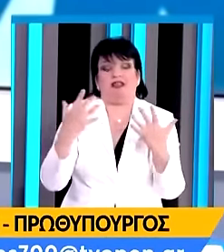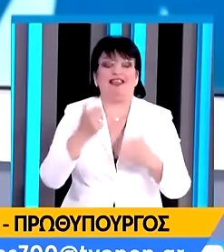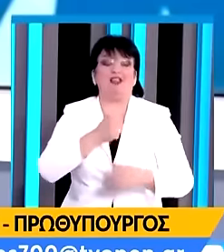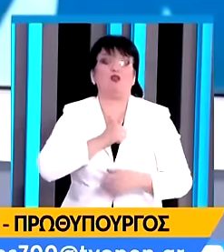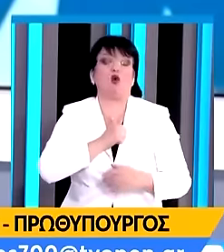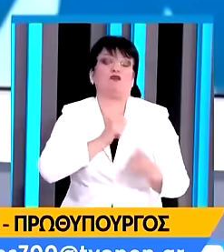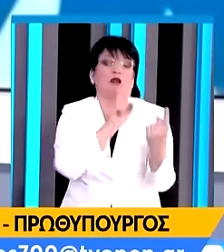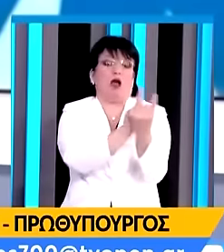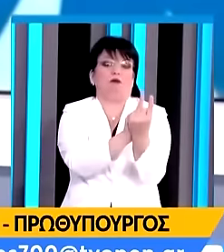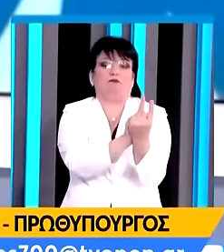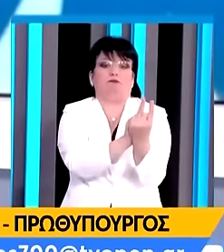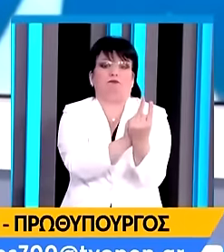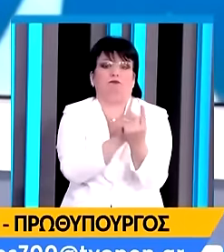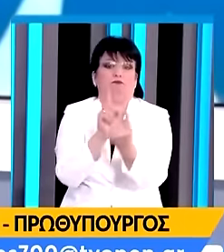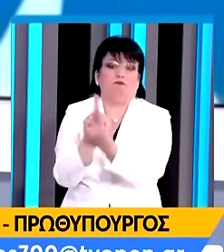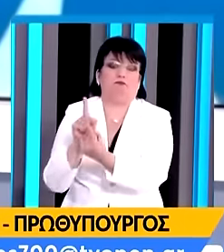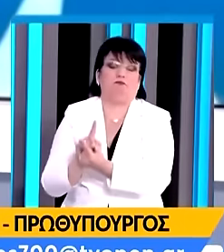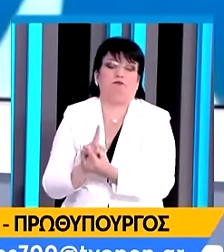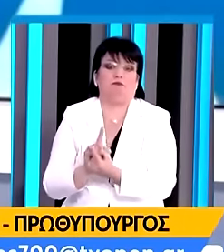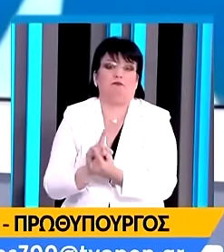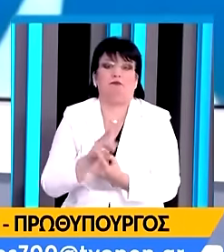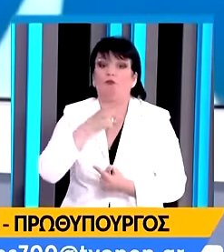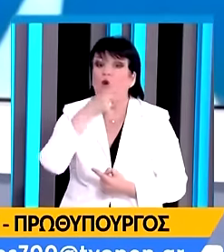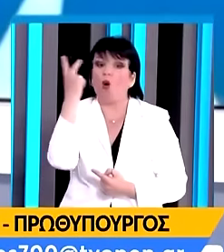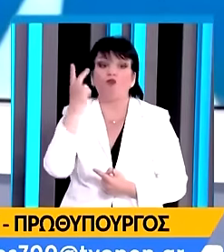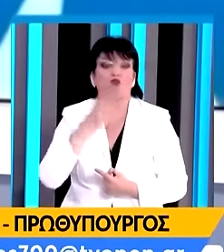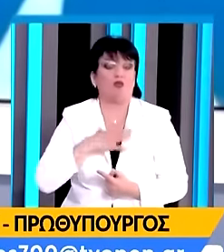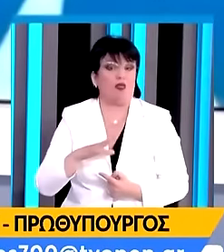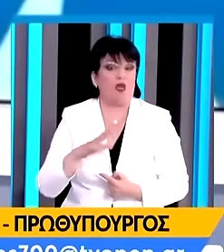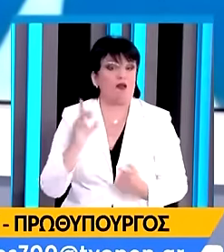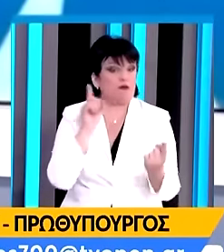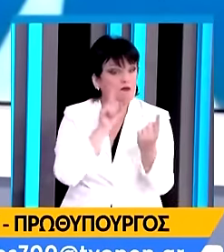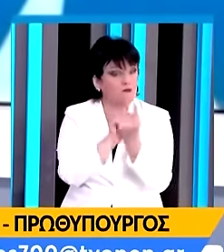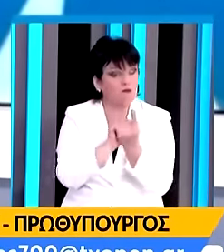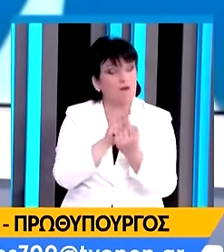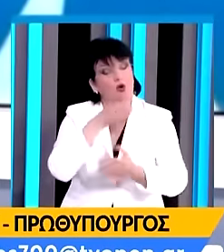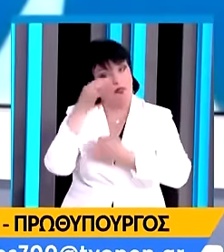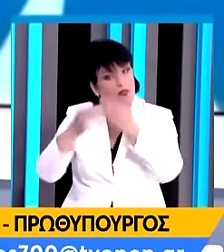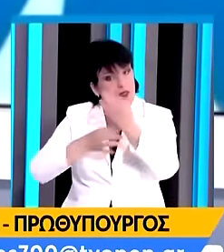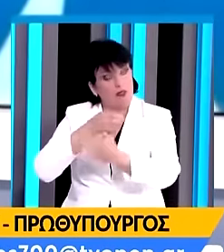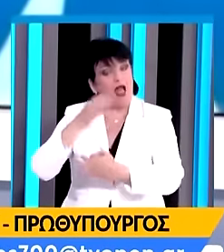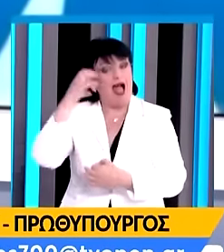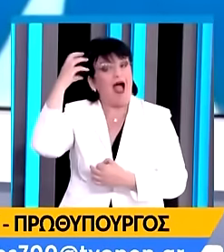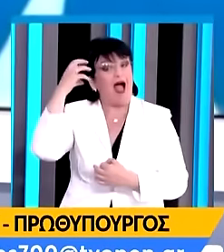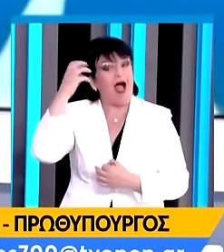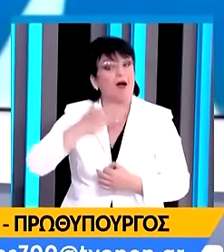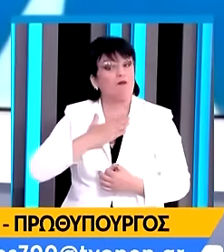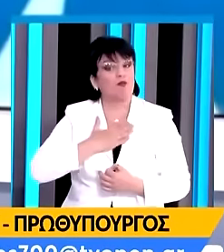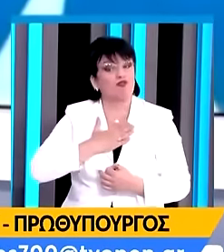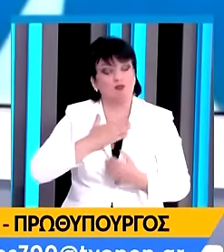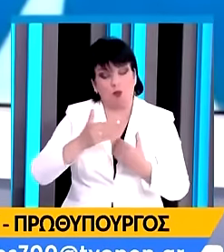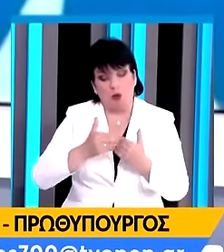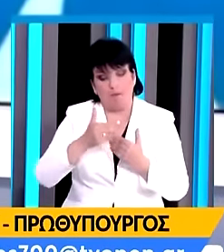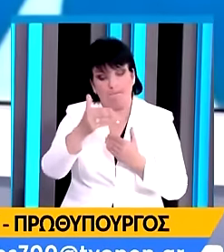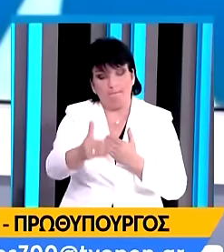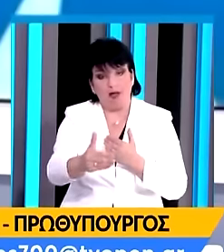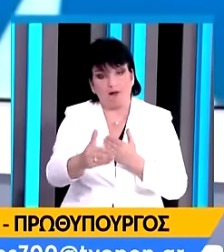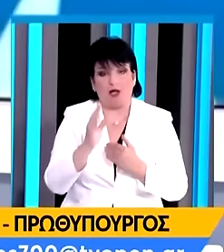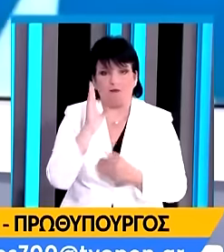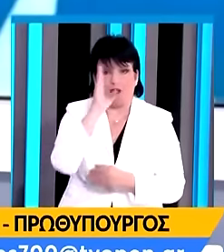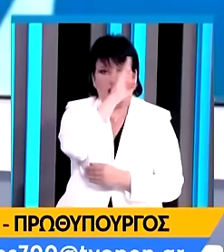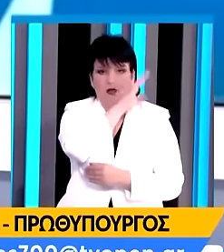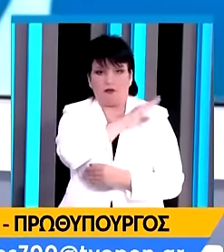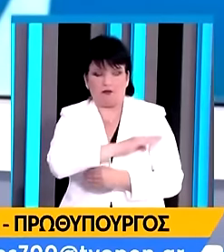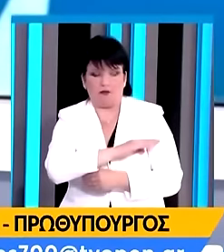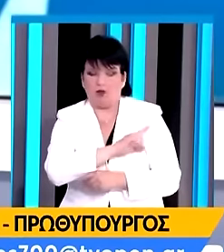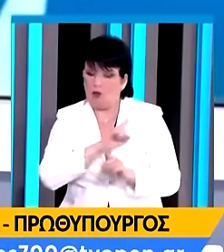ιδιωτικά με όποιον θέλει να με δει. Θα του μεταφέρω την άποψή μου και από εκεί και πέρα δεν θα κρυφτώ από το